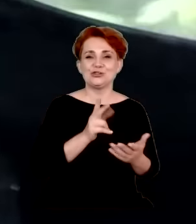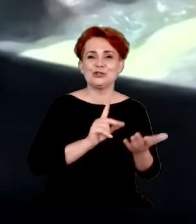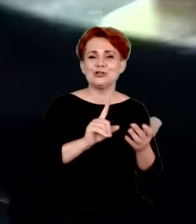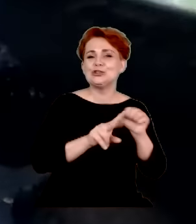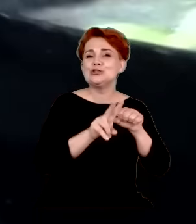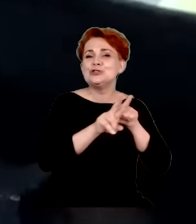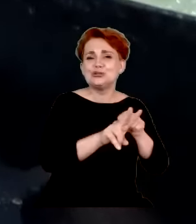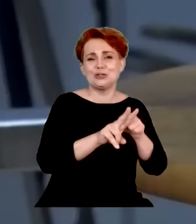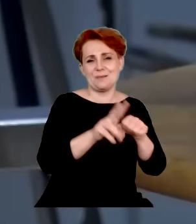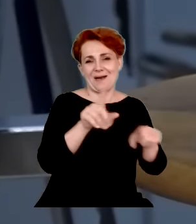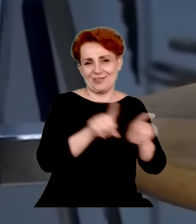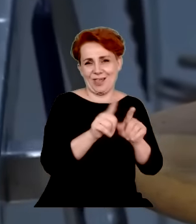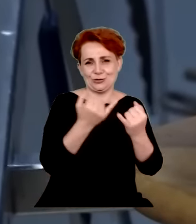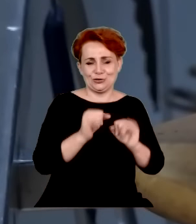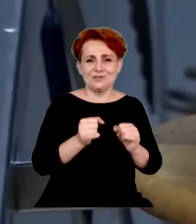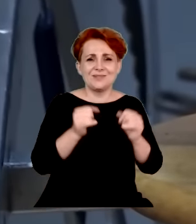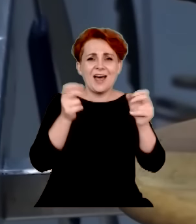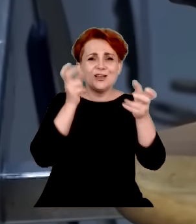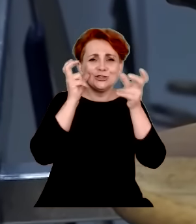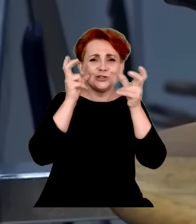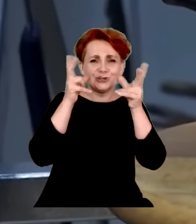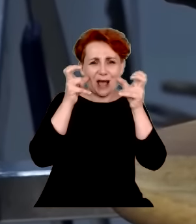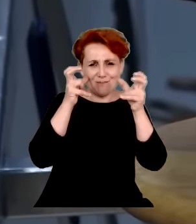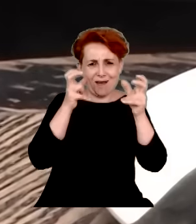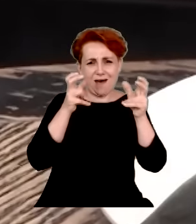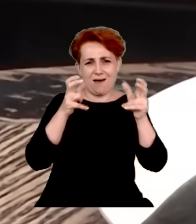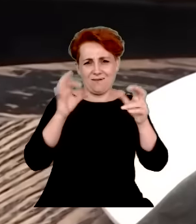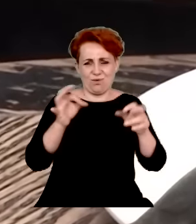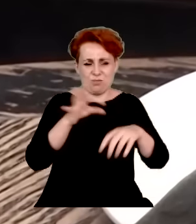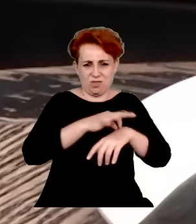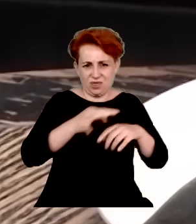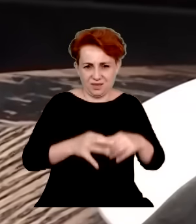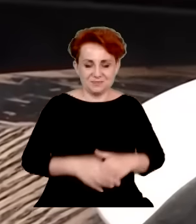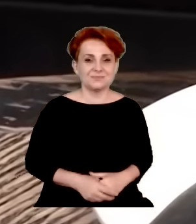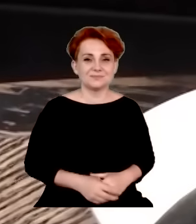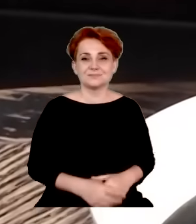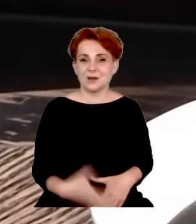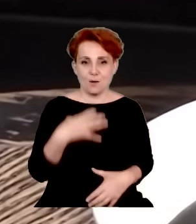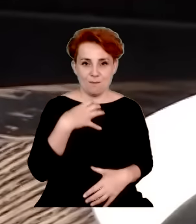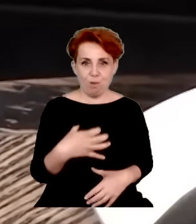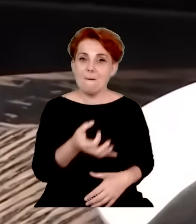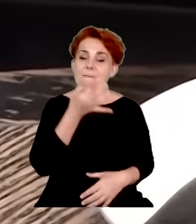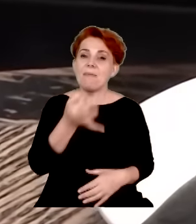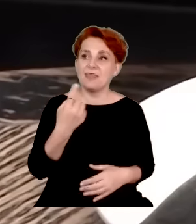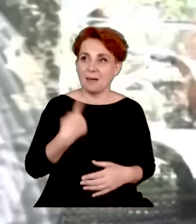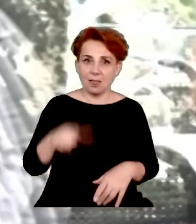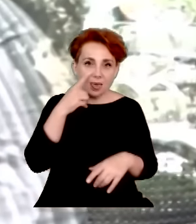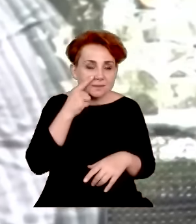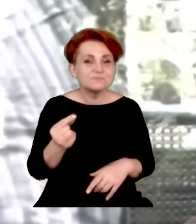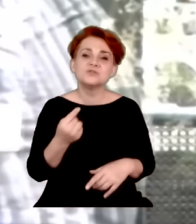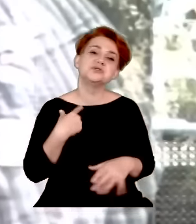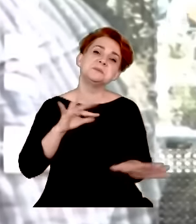na patelni wyglądają nie najgorzej. O, proszę, i polany tłuszczem na bogatości. No to teraz pytamy klienta, czy palce lizać, czy jednak